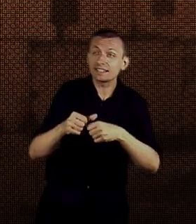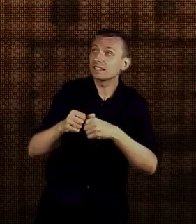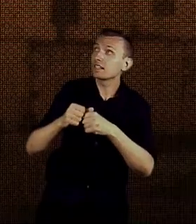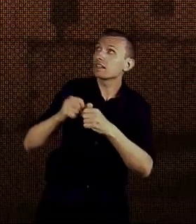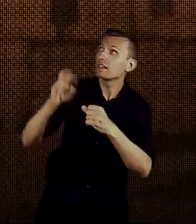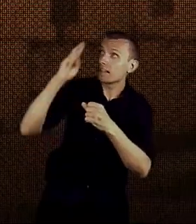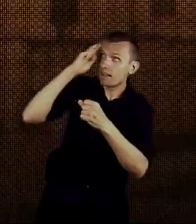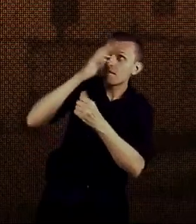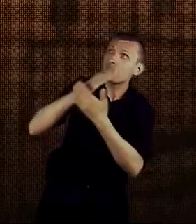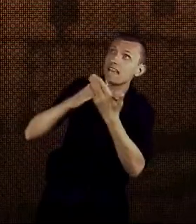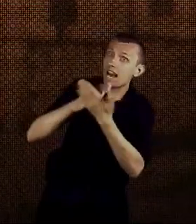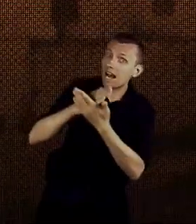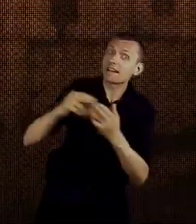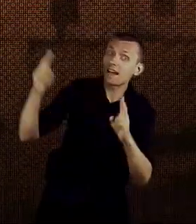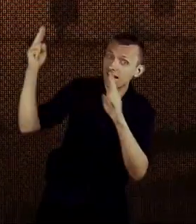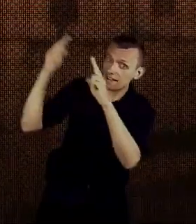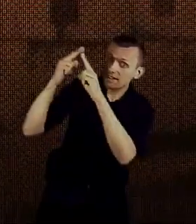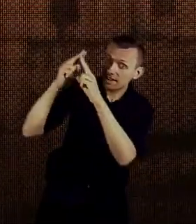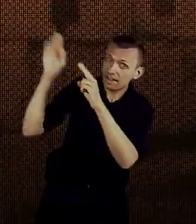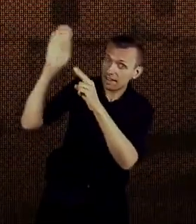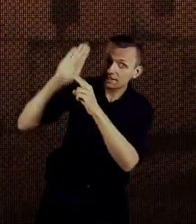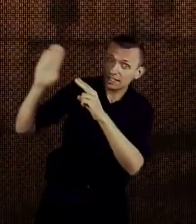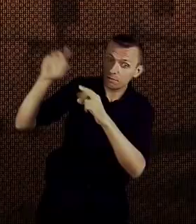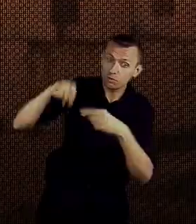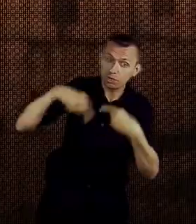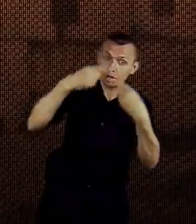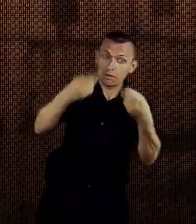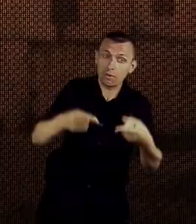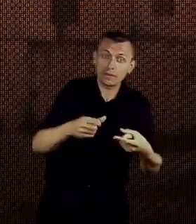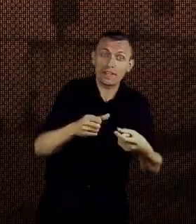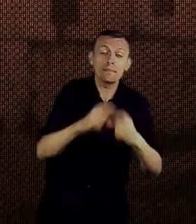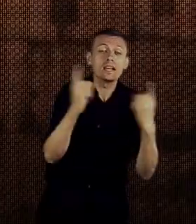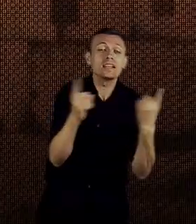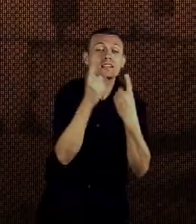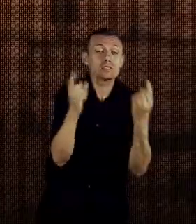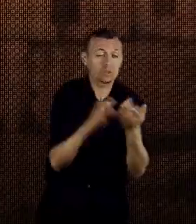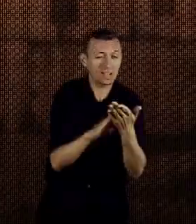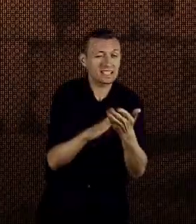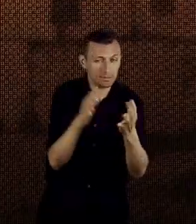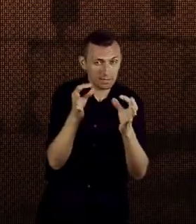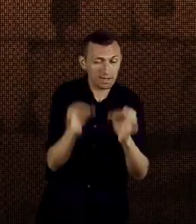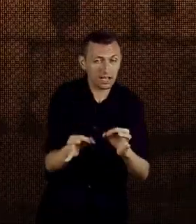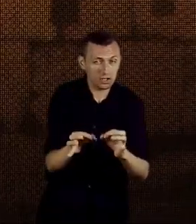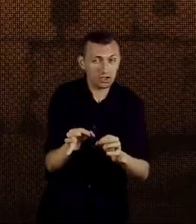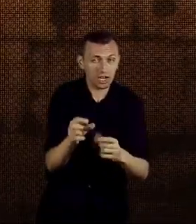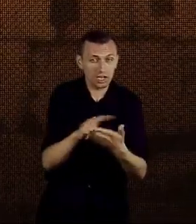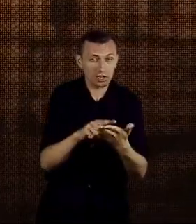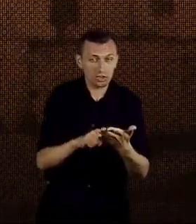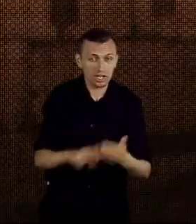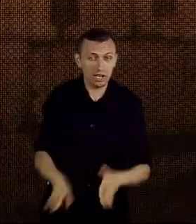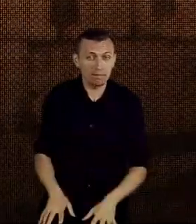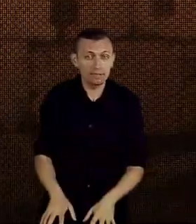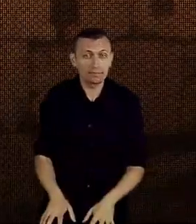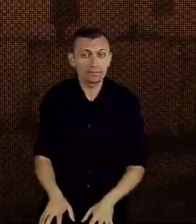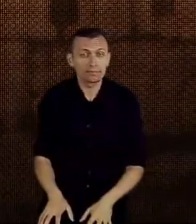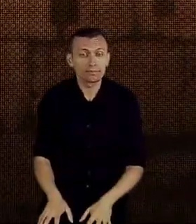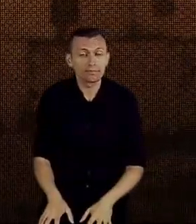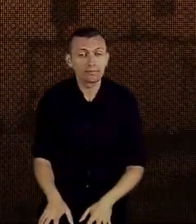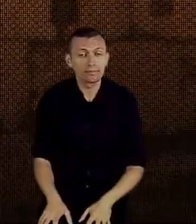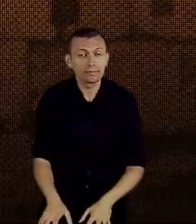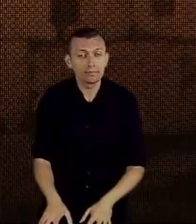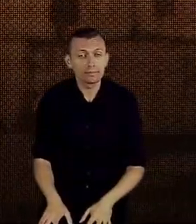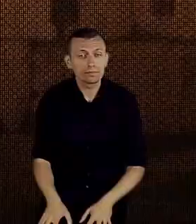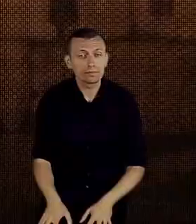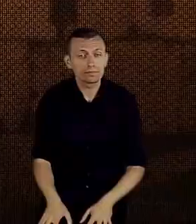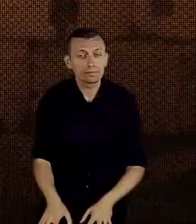porażek i zwycięstw Abrahama. A wniosek z życia Abrahama do czasu ofiarowania Izaaka jest taki, że